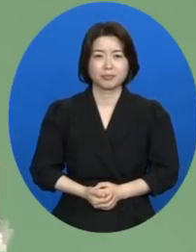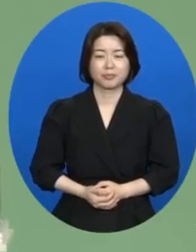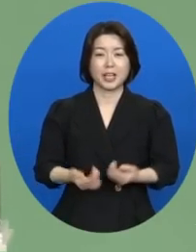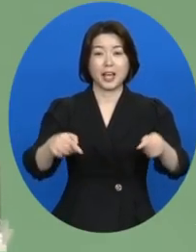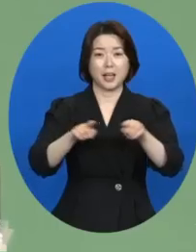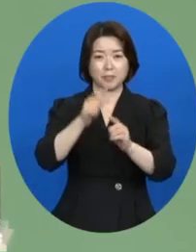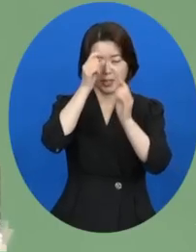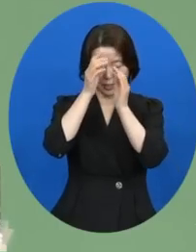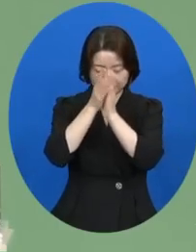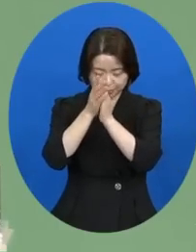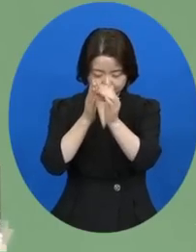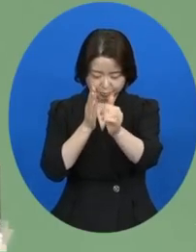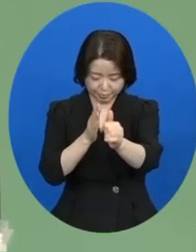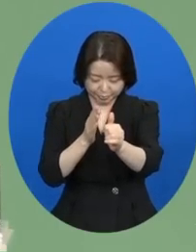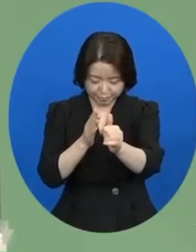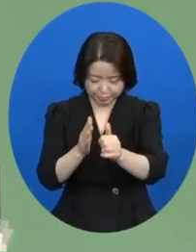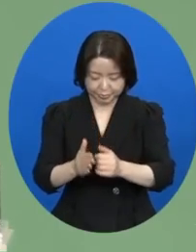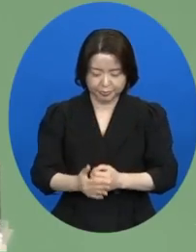기도하겠습니다.